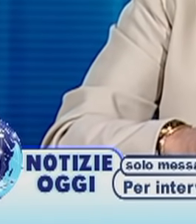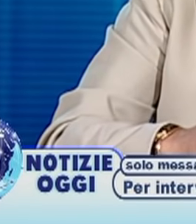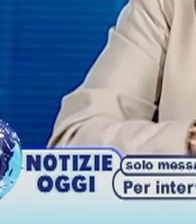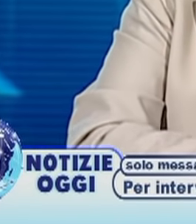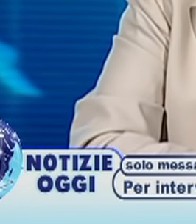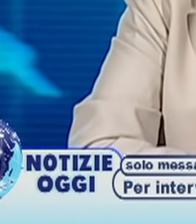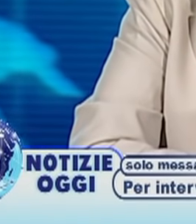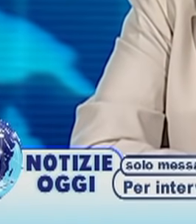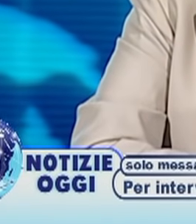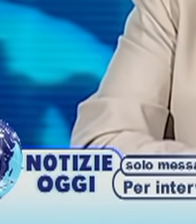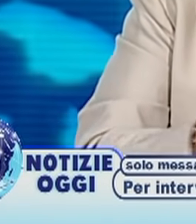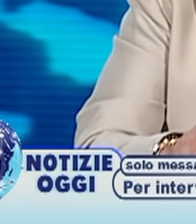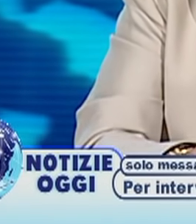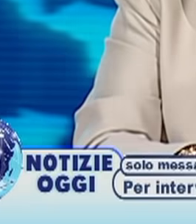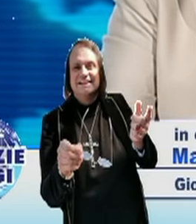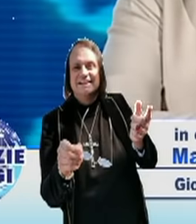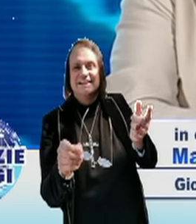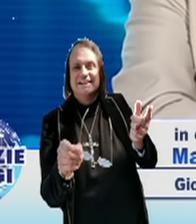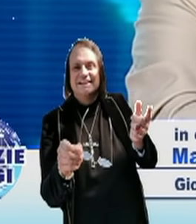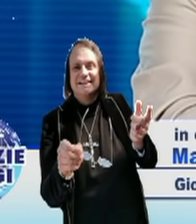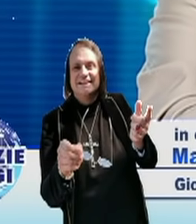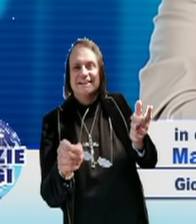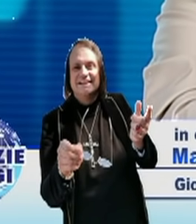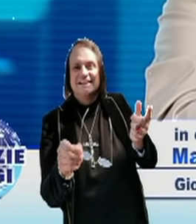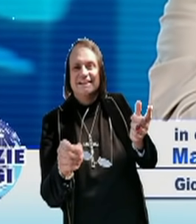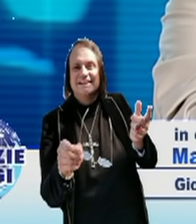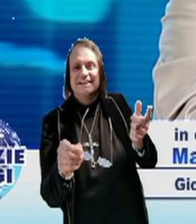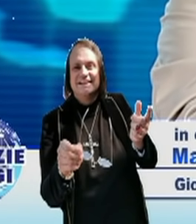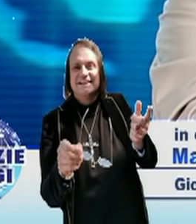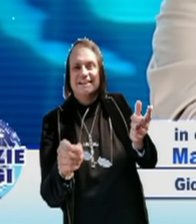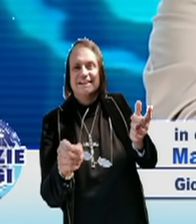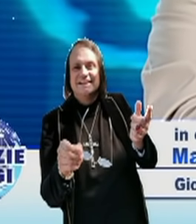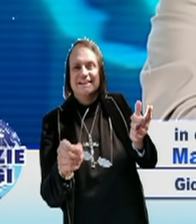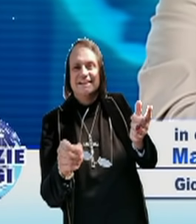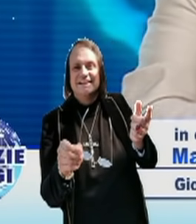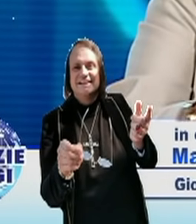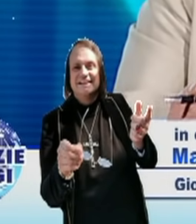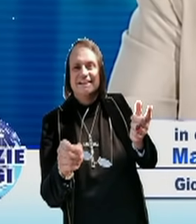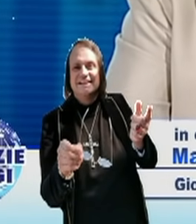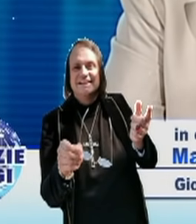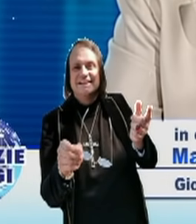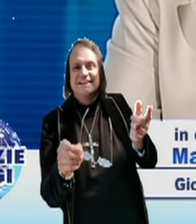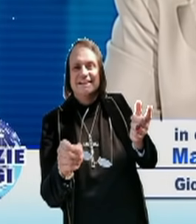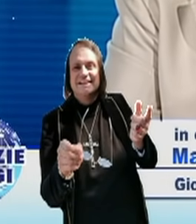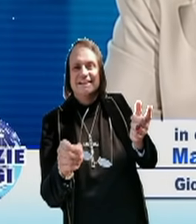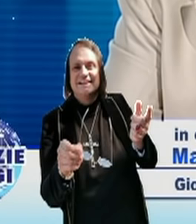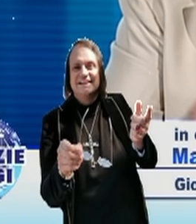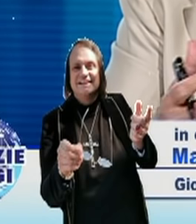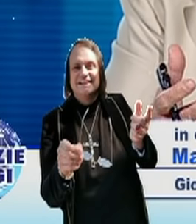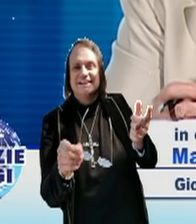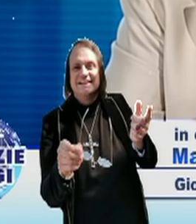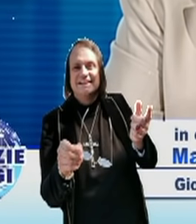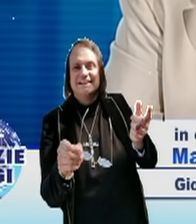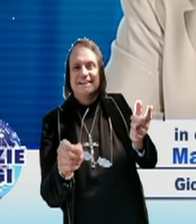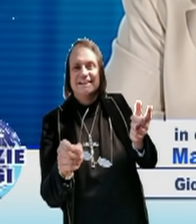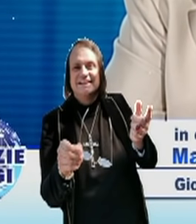Fantastico. Buongiorno Maurizio Scandurra. Buongiorno direttore, ben ritrovato. Grazie, ma tu hai fatto parte di